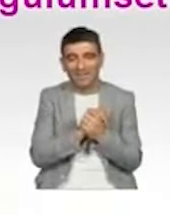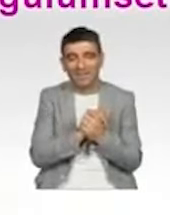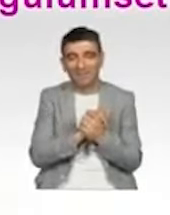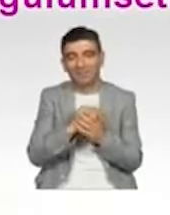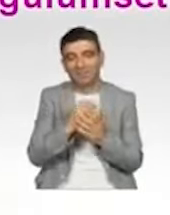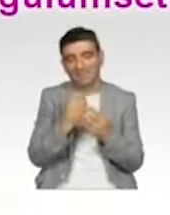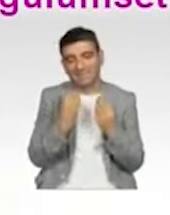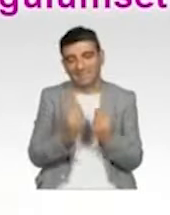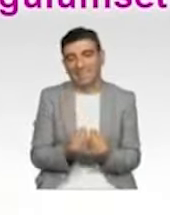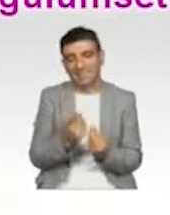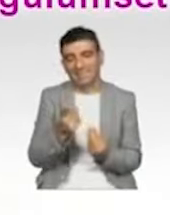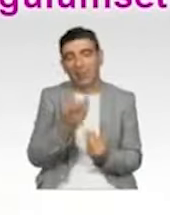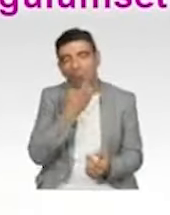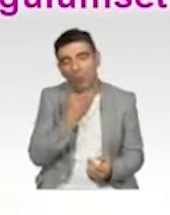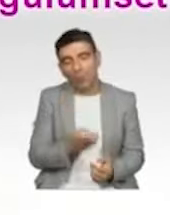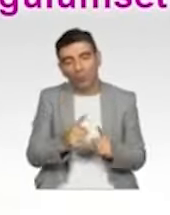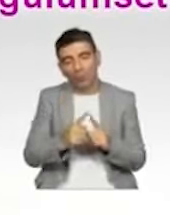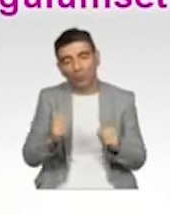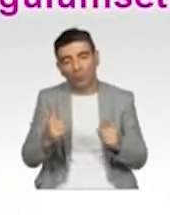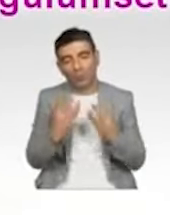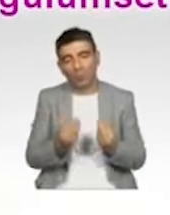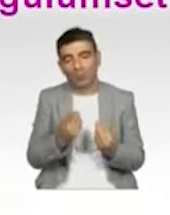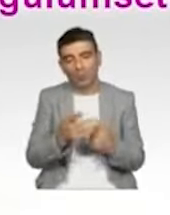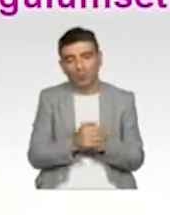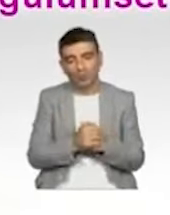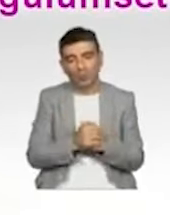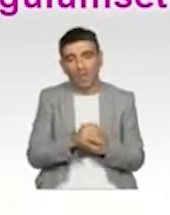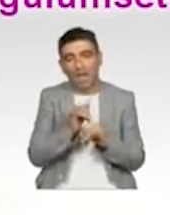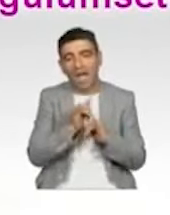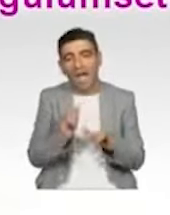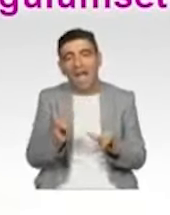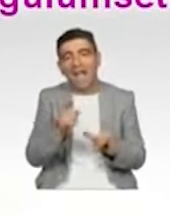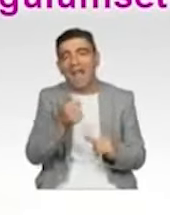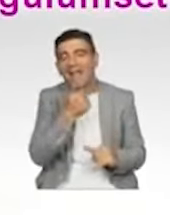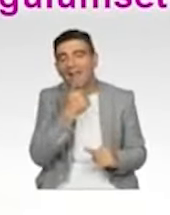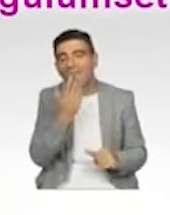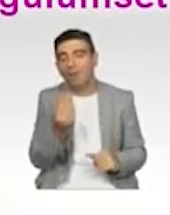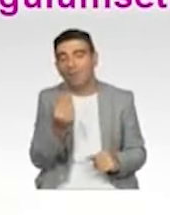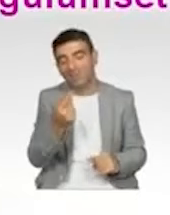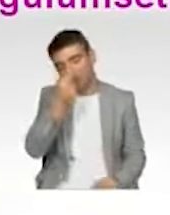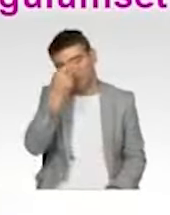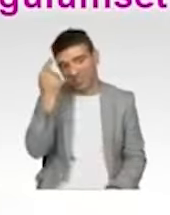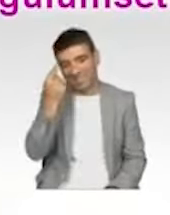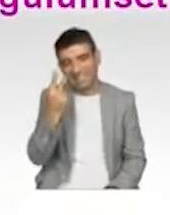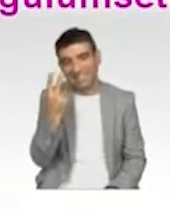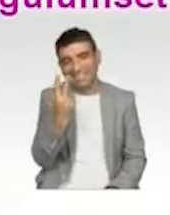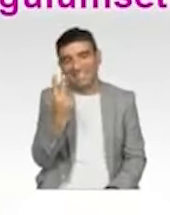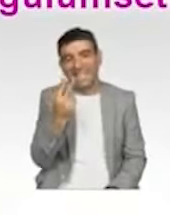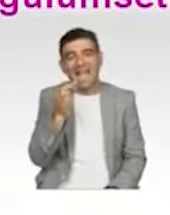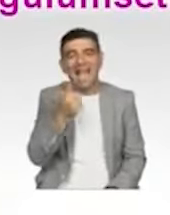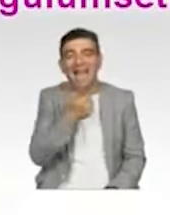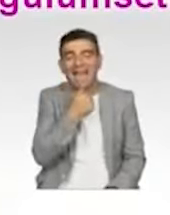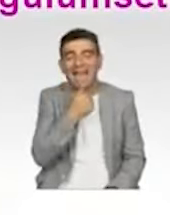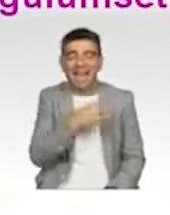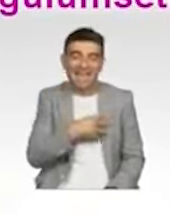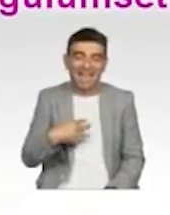Alam iki. Allah'ım ömürleri uzun olsun. Aynı cins olmaları çok büyük bir şans gerçekten. İki erkek annesi olunca hep arkadaşlarım dedi ki